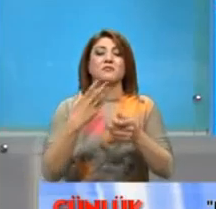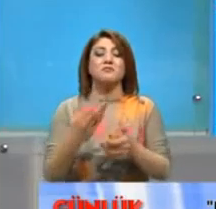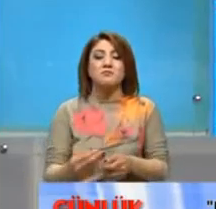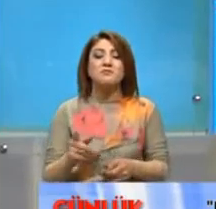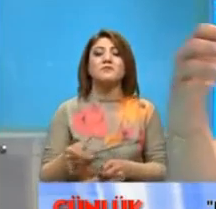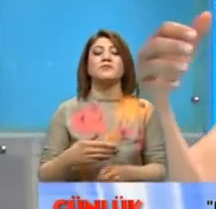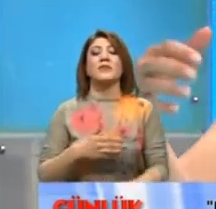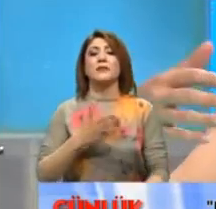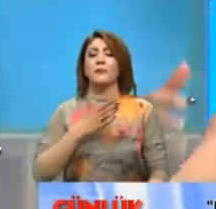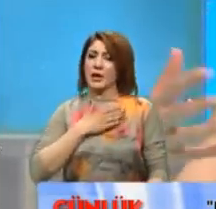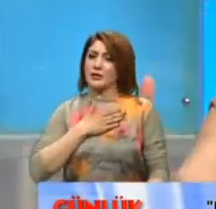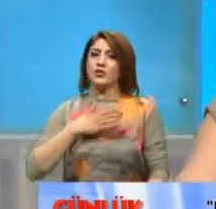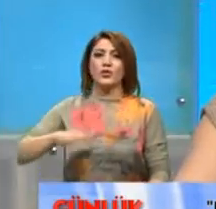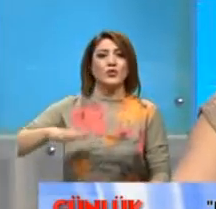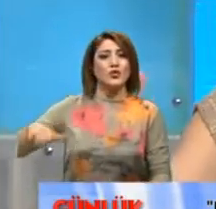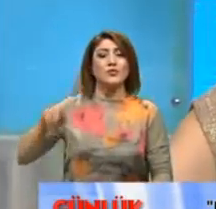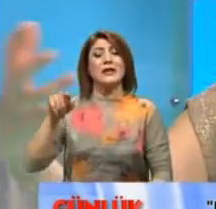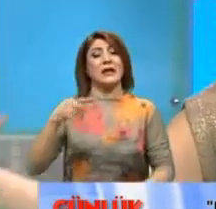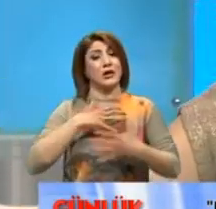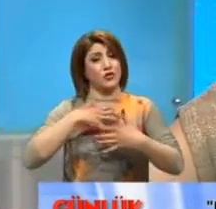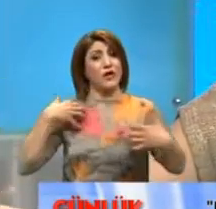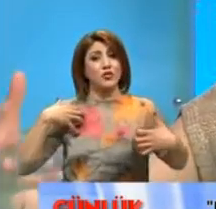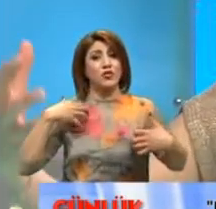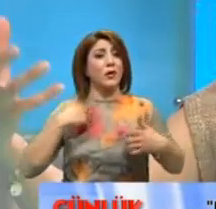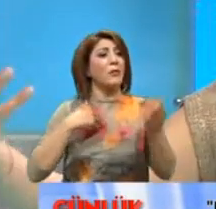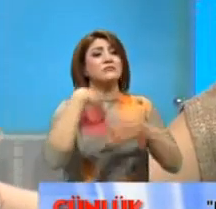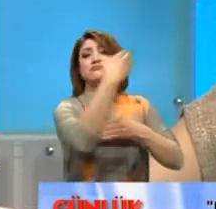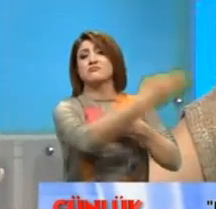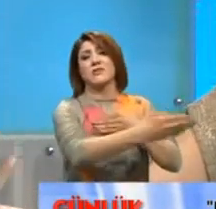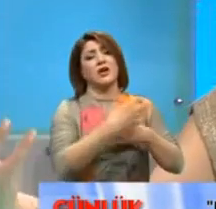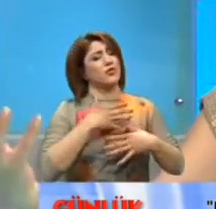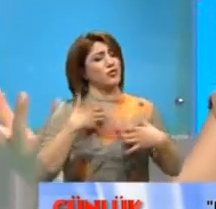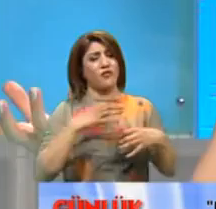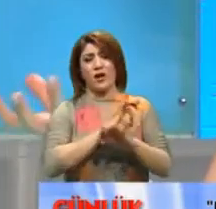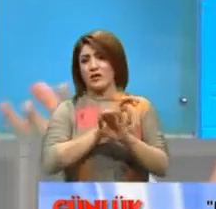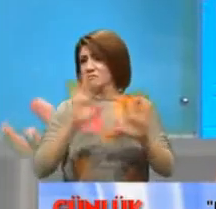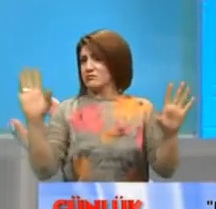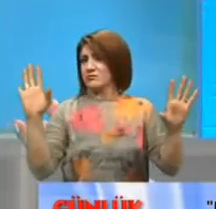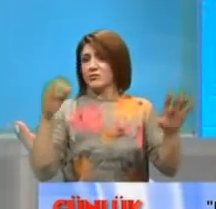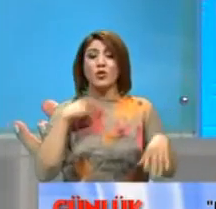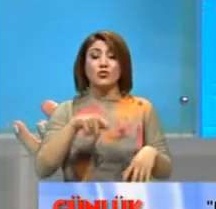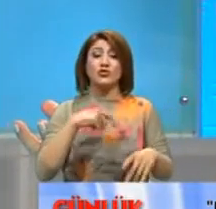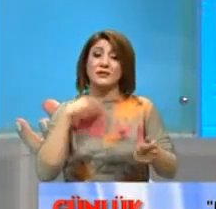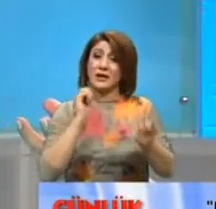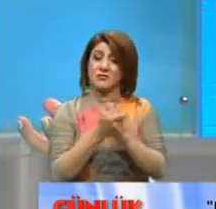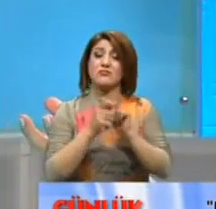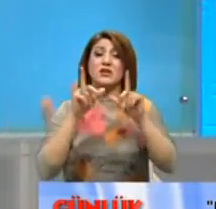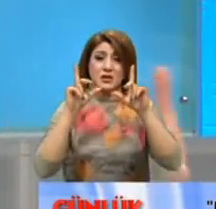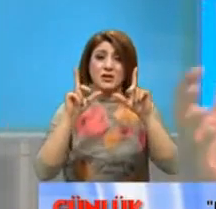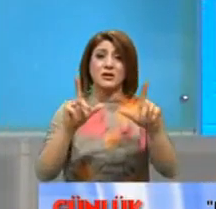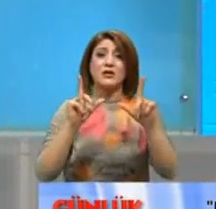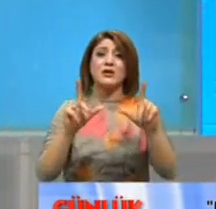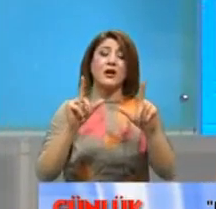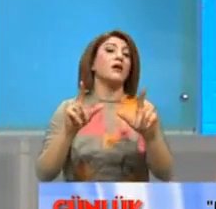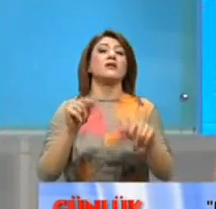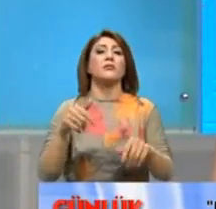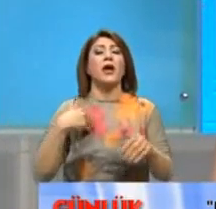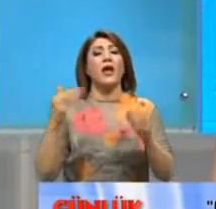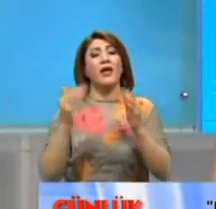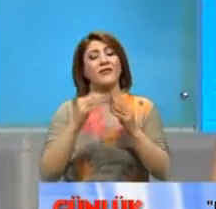Valim, ben çocuğum sana güveniyorum da dışarıya güvenmiyorum, çevreye güvenmiyorum. Şimdi artık bunun değişmesi gerekiyordu gerçekten. Yani